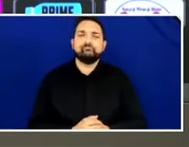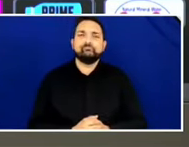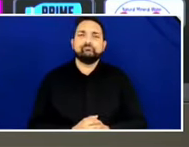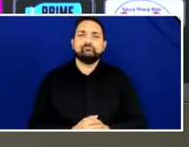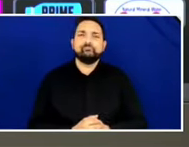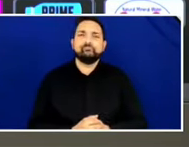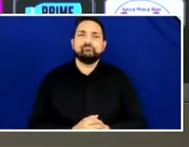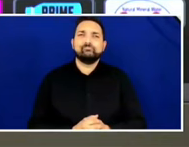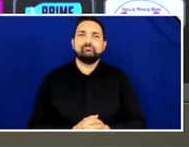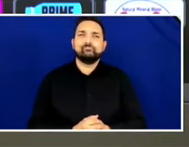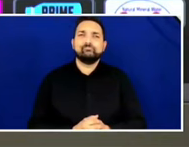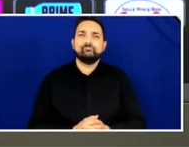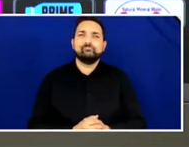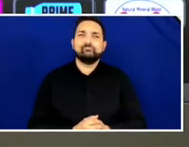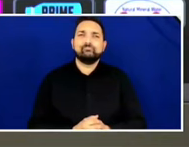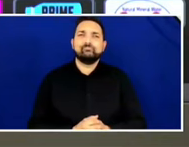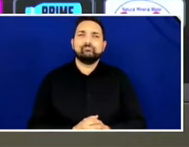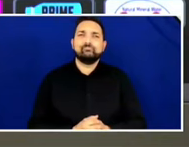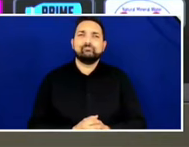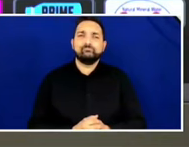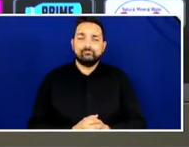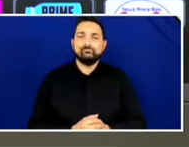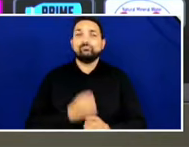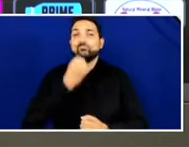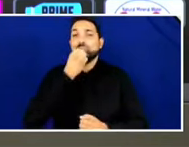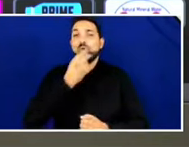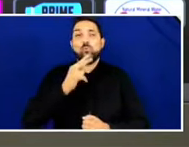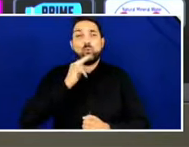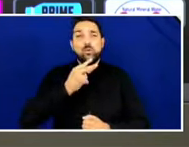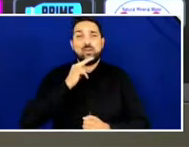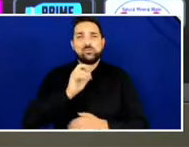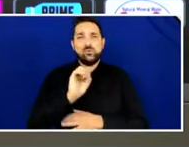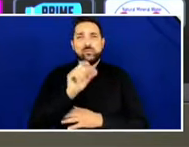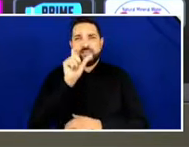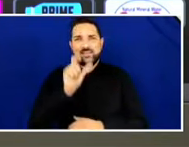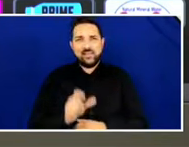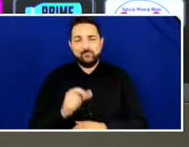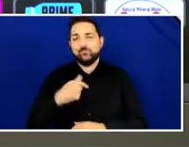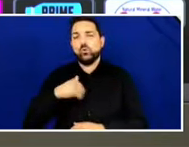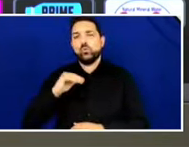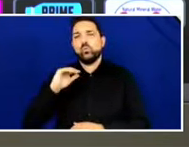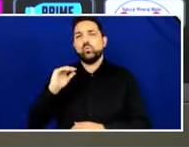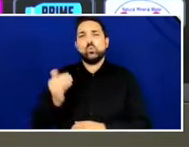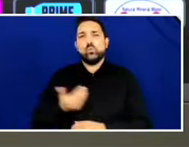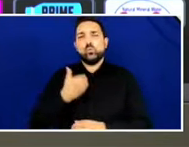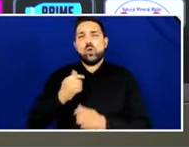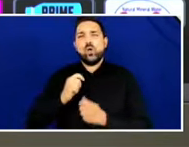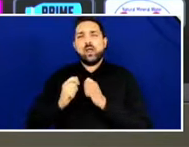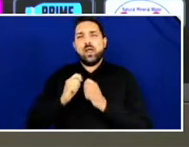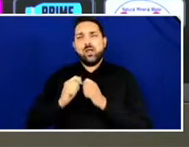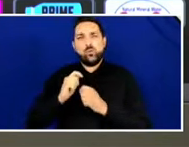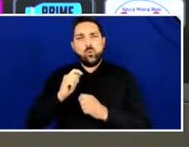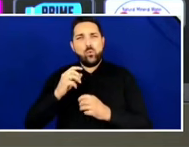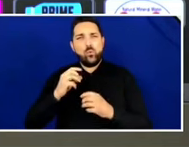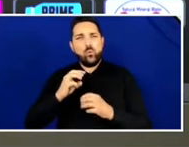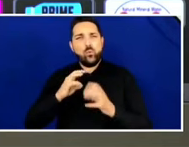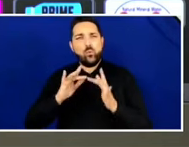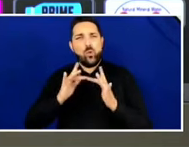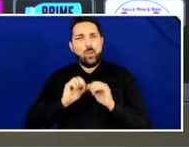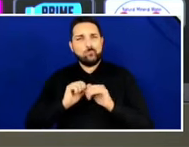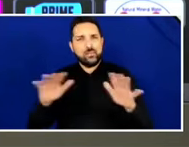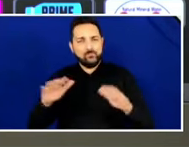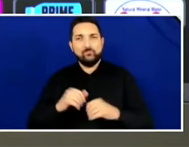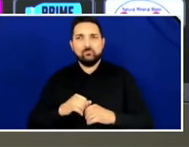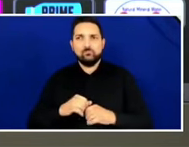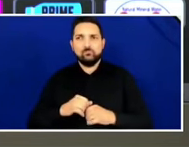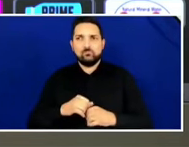vogliamo Buon pomeriggio Mister Camillo De Michelis Tutto Juve Tutto Mercato Web Volevo sapere se si aspettava una crescita da dal punto